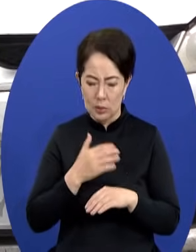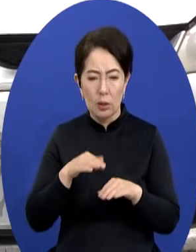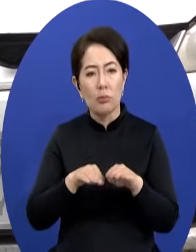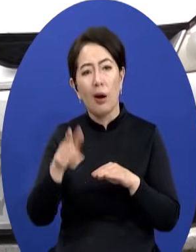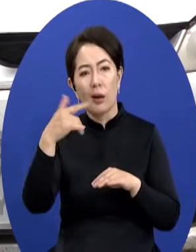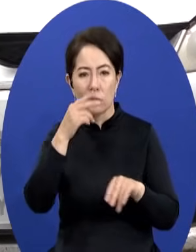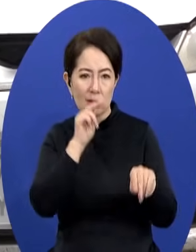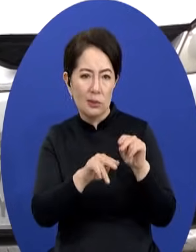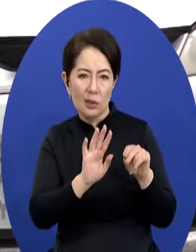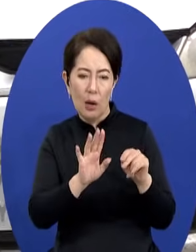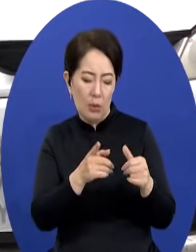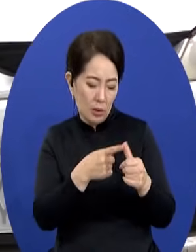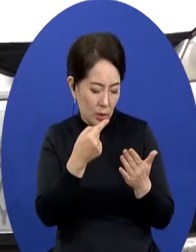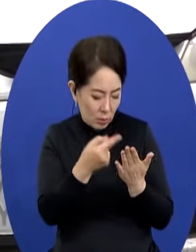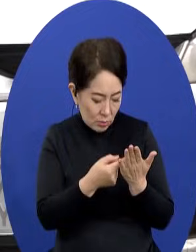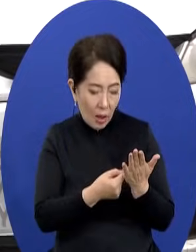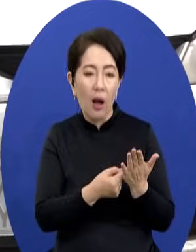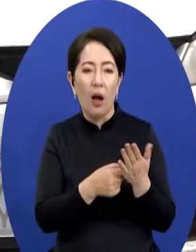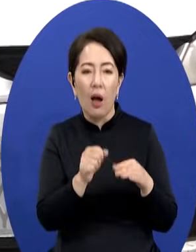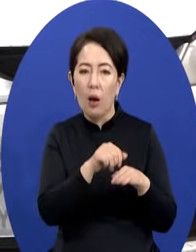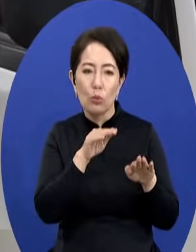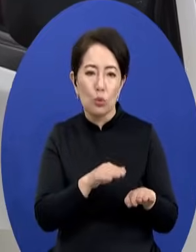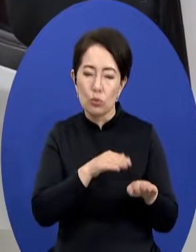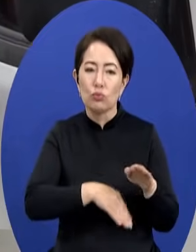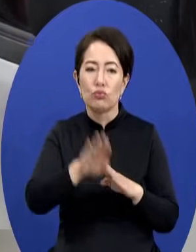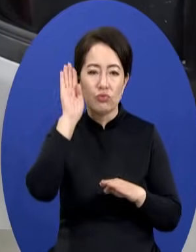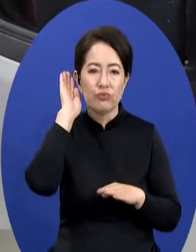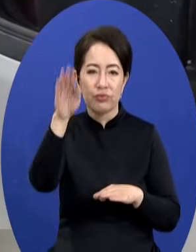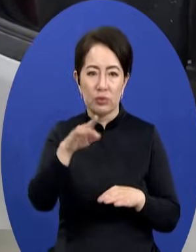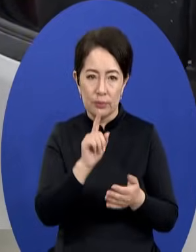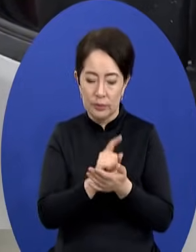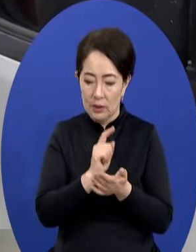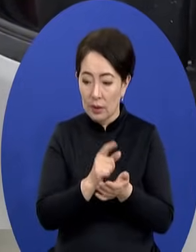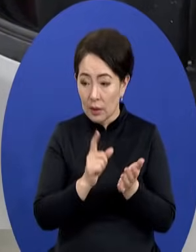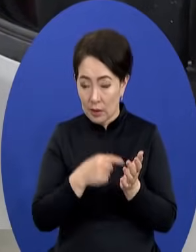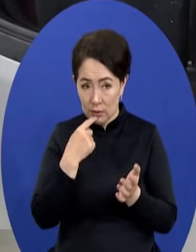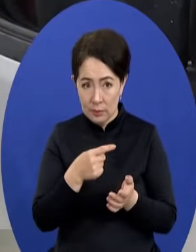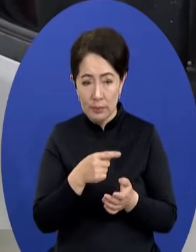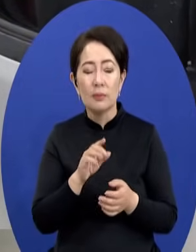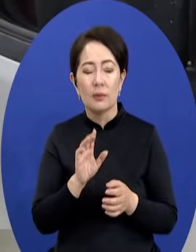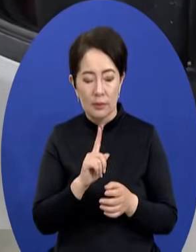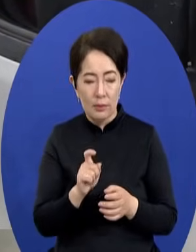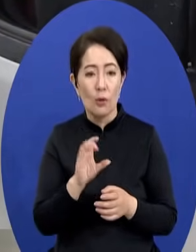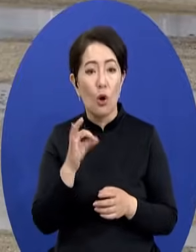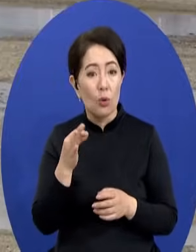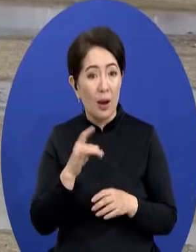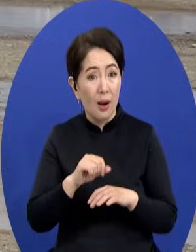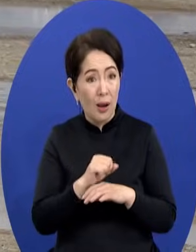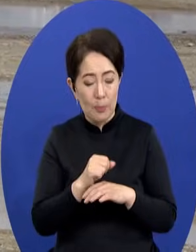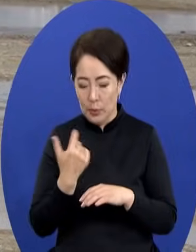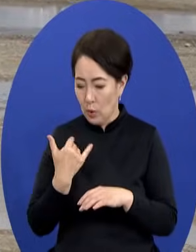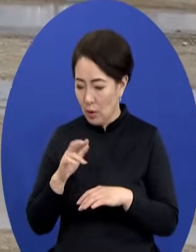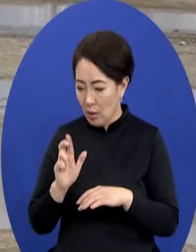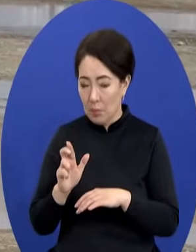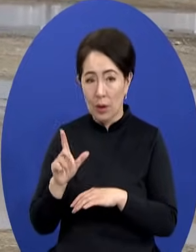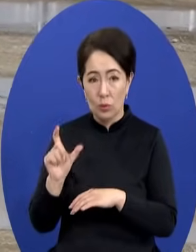учраас хяналтын системд бүртгүүлээд аймаг суманд зогсохгүйгээр шууд явахыг сануулж байлаа. Харин Өвөрхангай аймагт Улаанбаатар болон бусад халдвартай